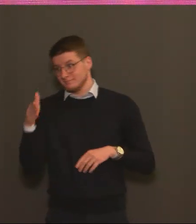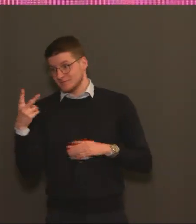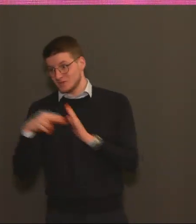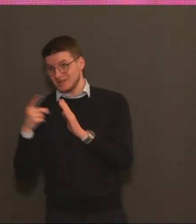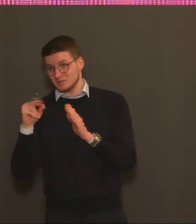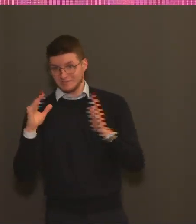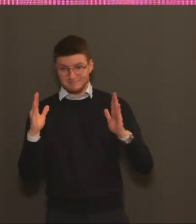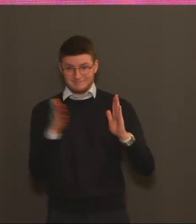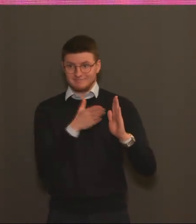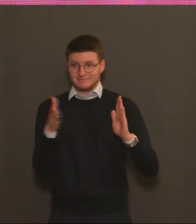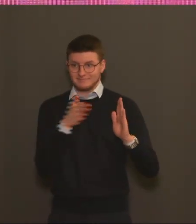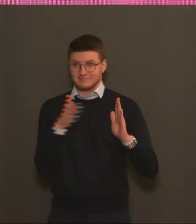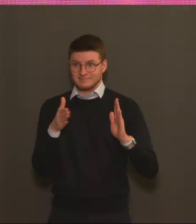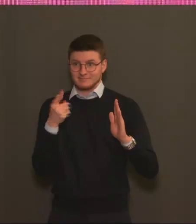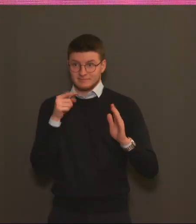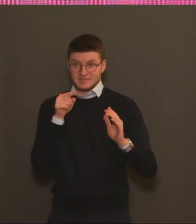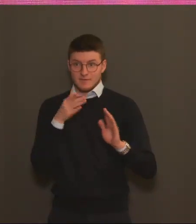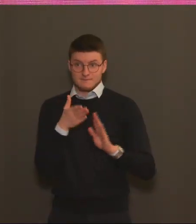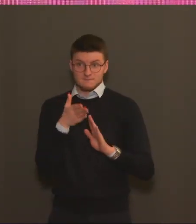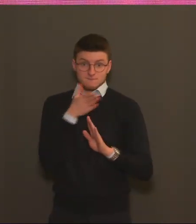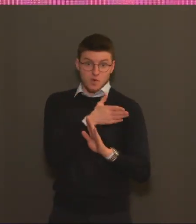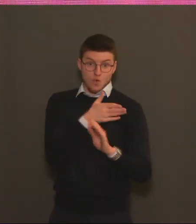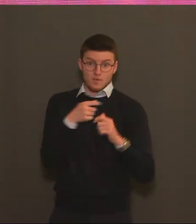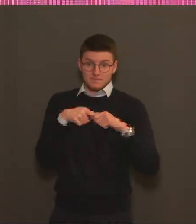van de vaccinatiecampagne.